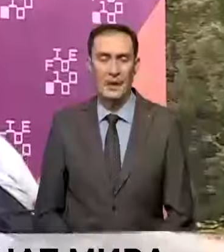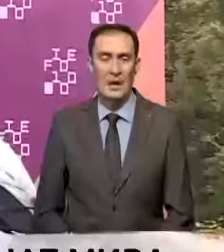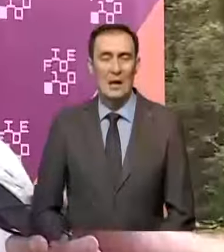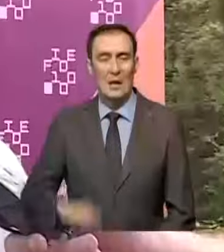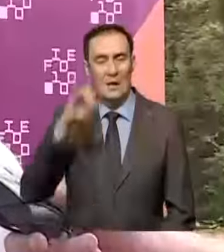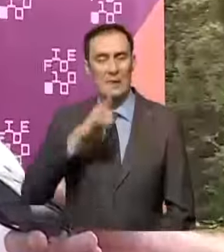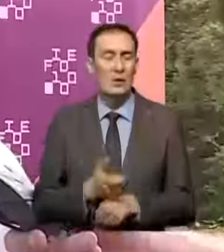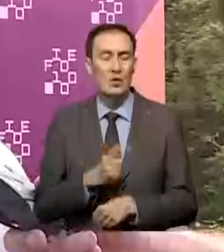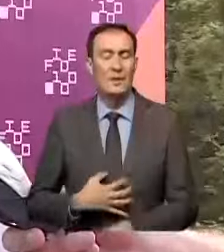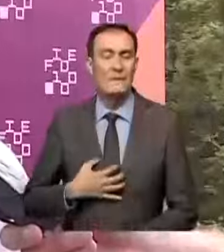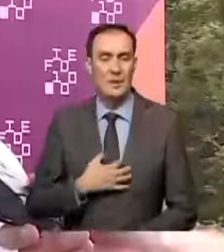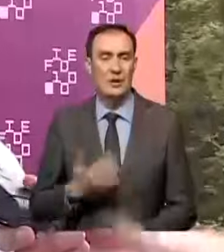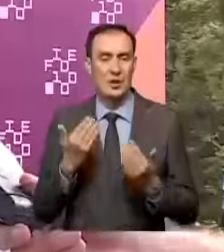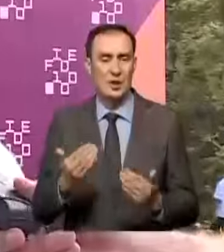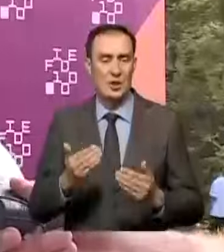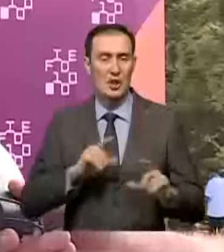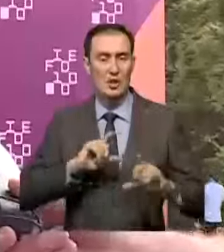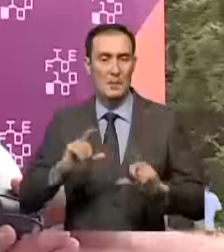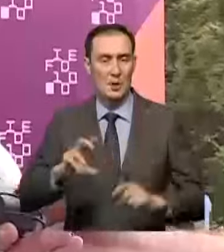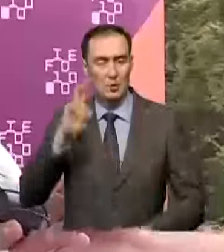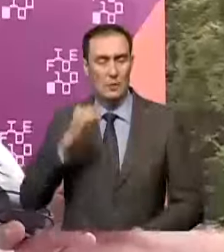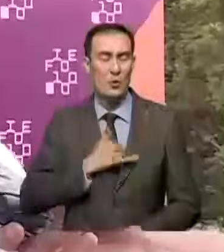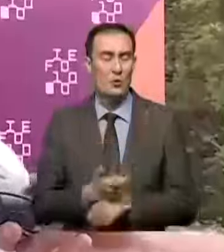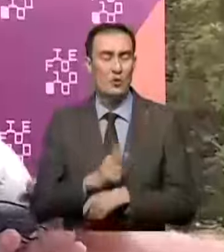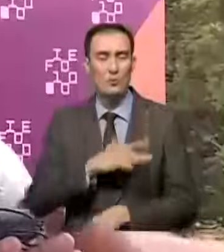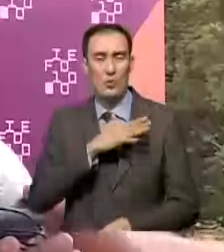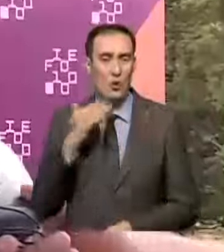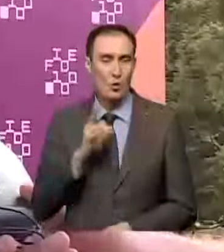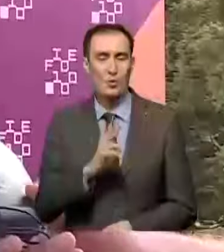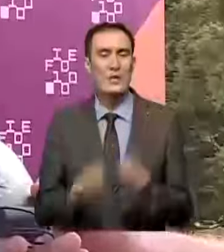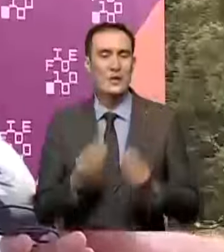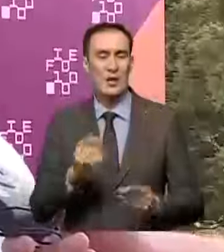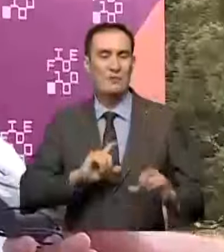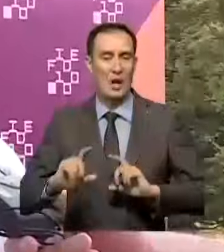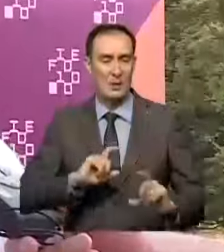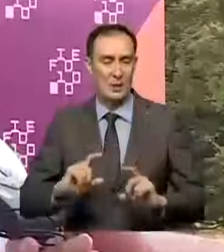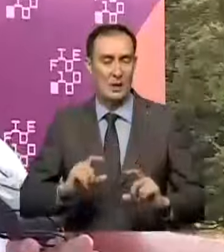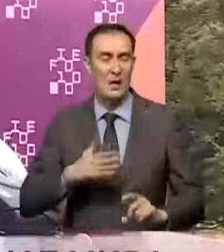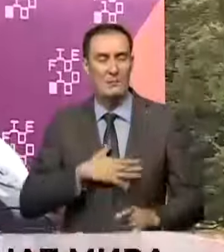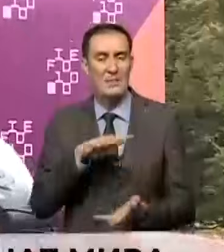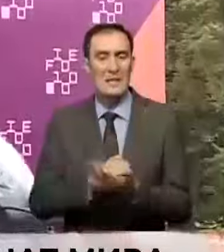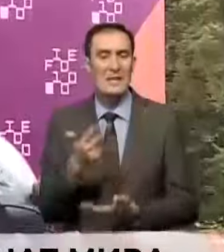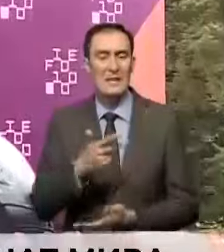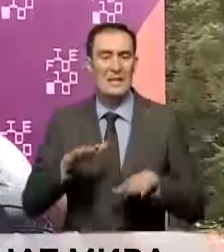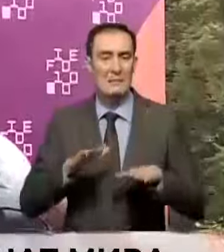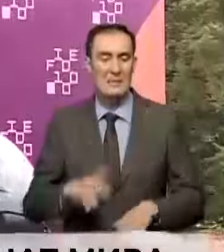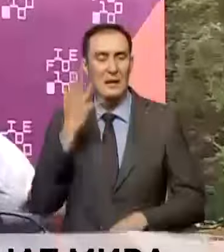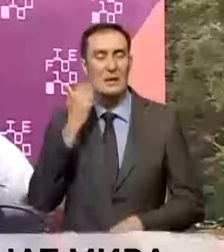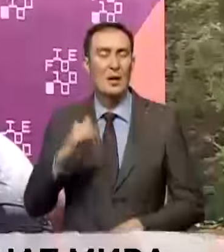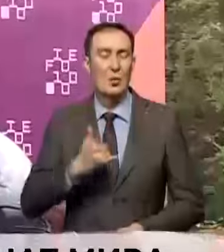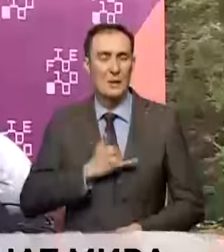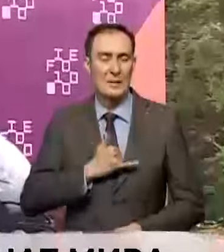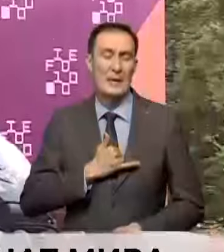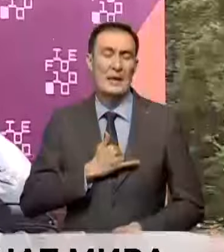Казахстан очень важная сейчас шахматная держава. У нас очень много людей играет в шахматы. Мы заняли 3-е место, когда у нас как